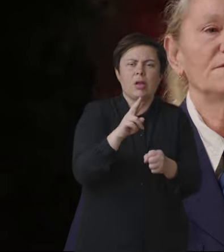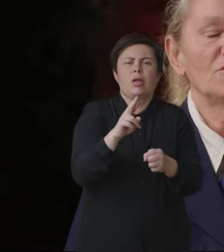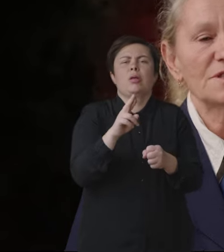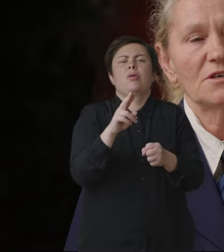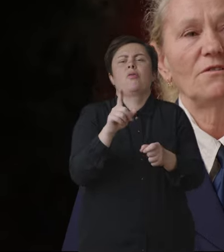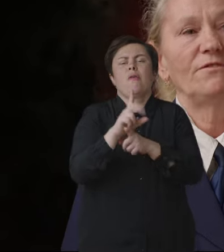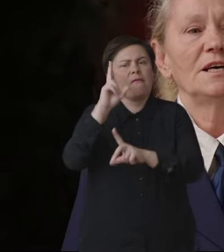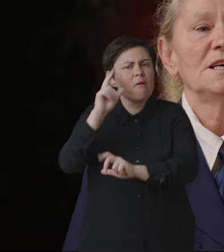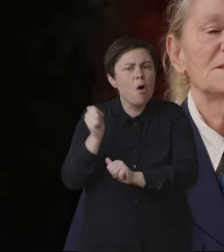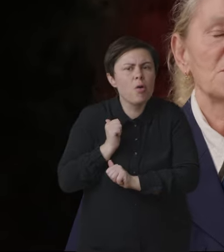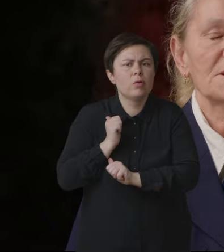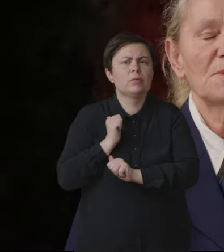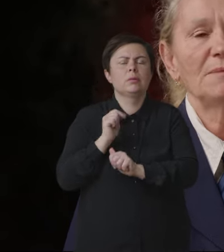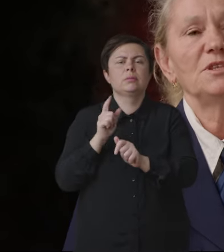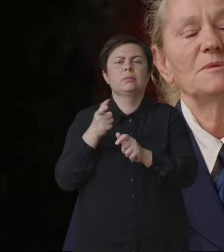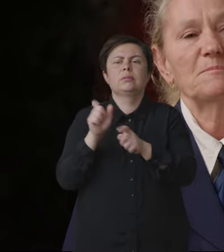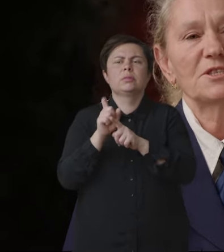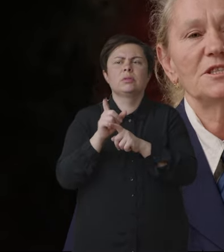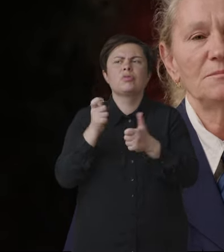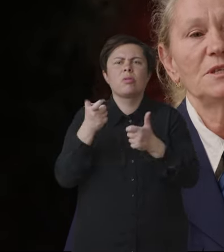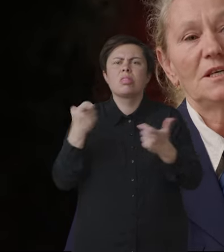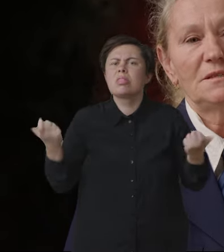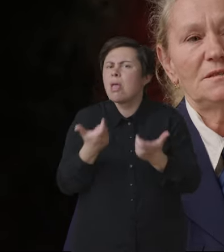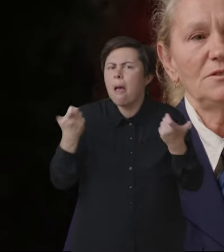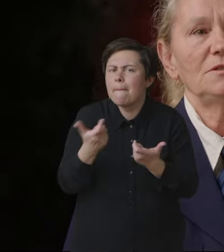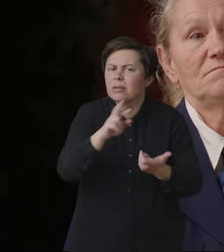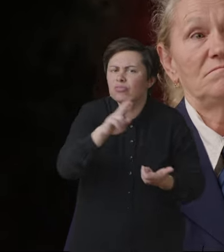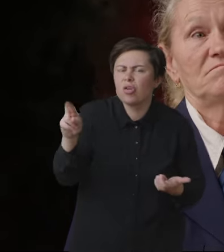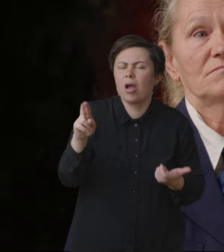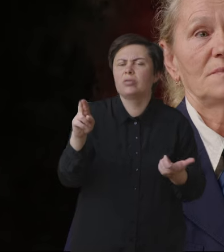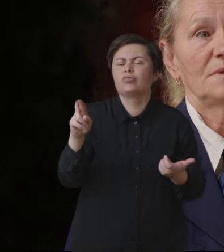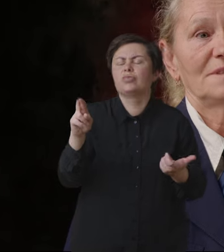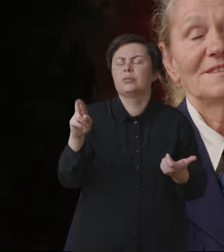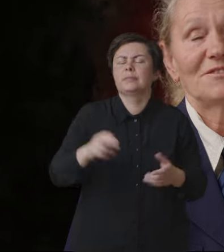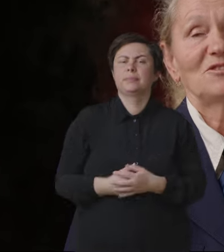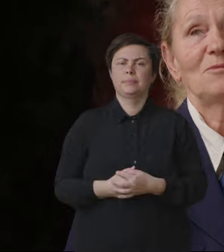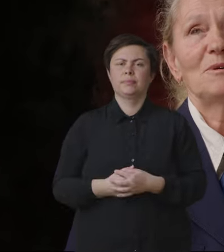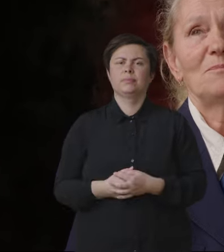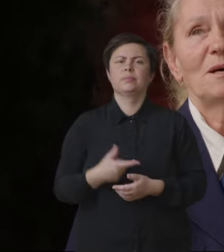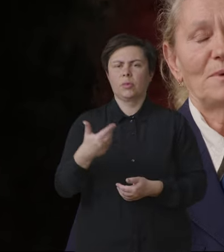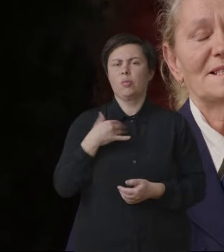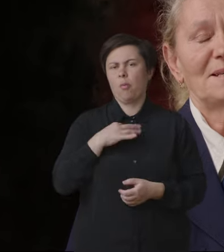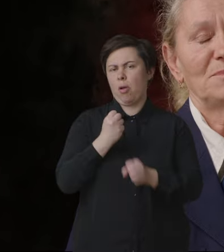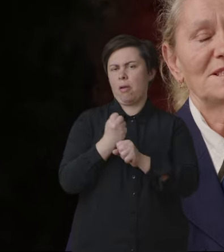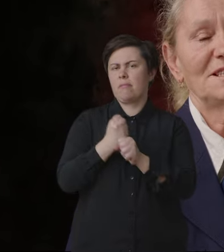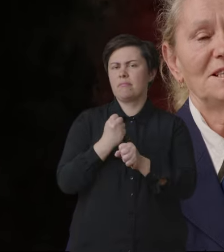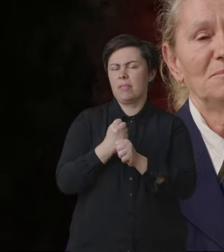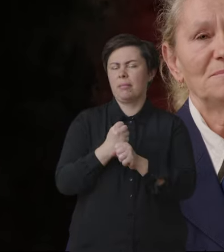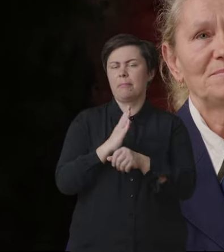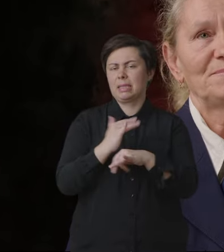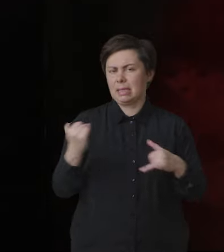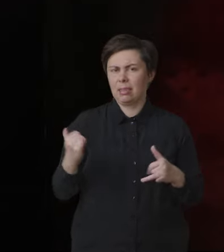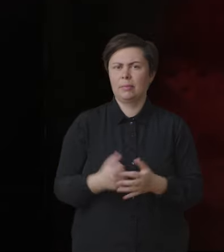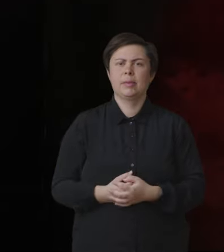towarowe, wojskowe, z przesyłkami niebezpiecznymi. No i to była moja praca, między